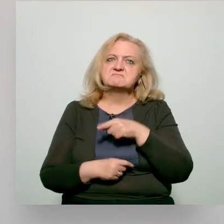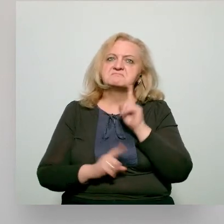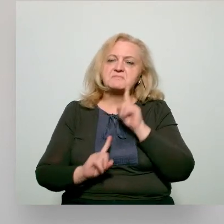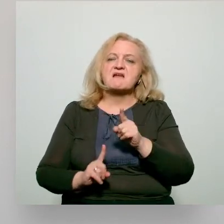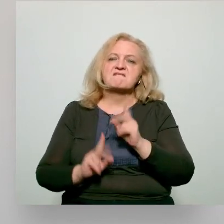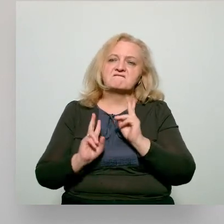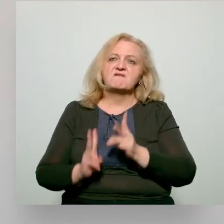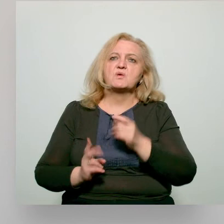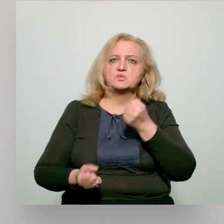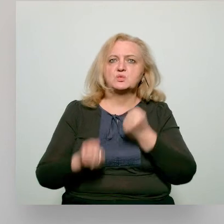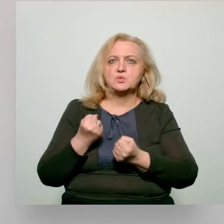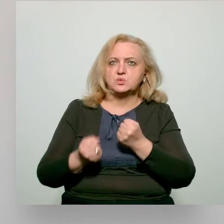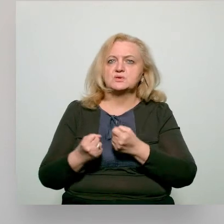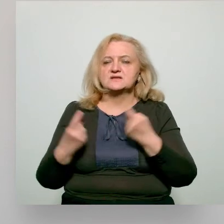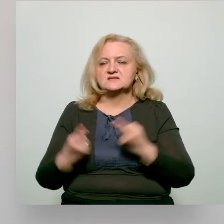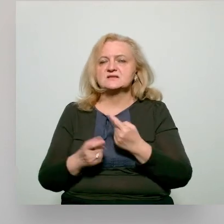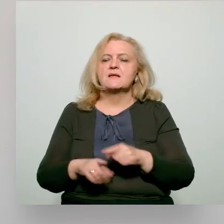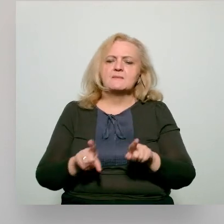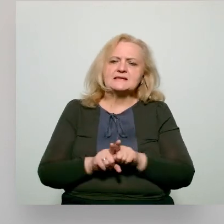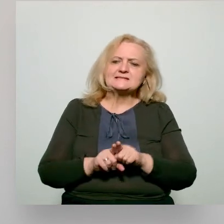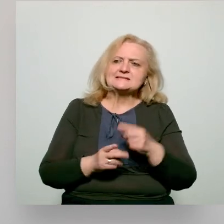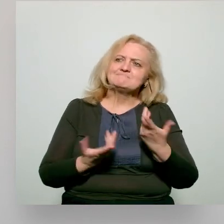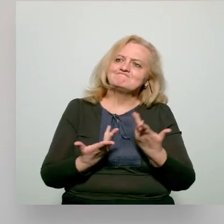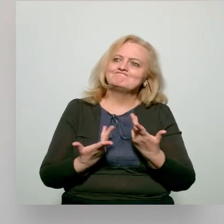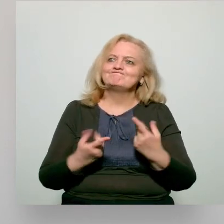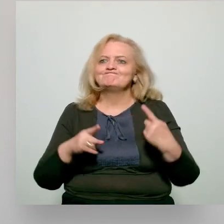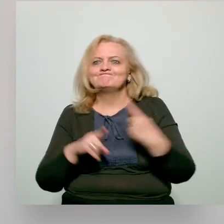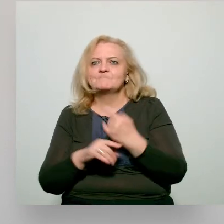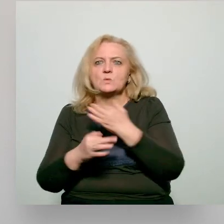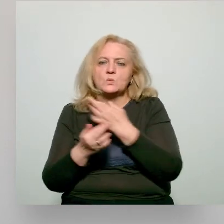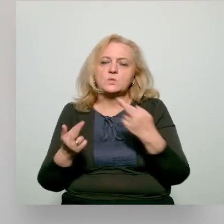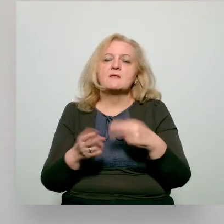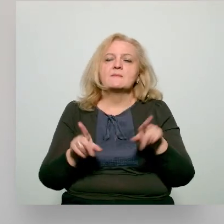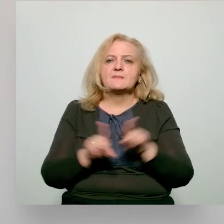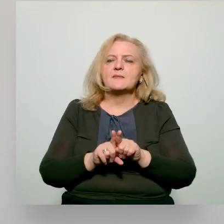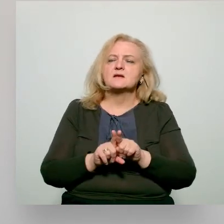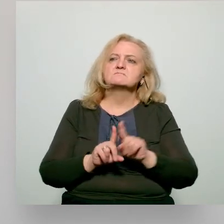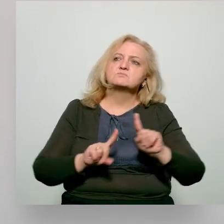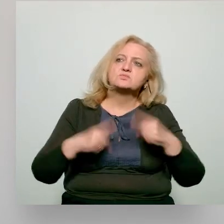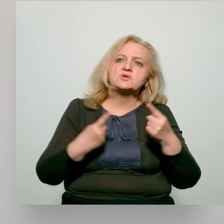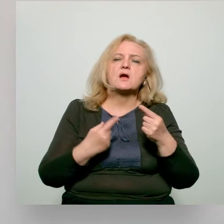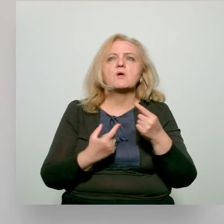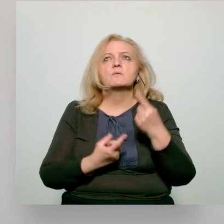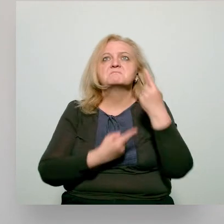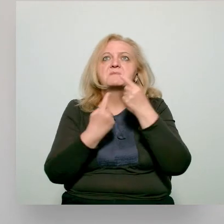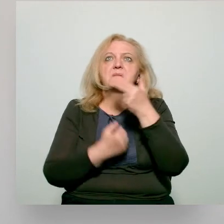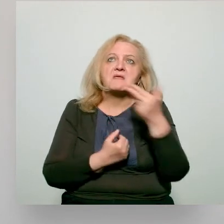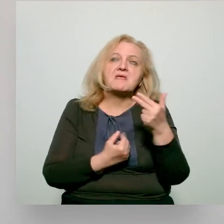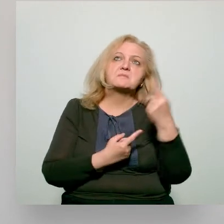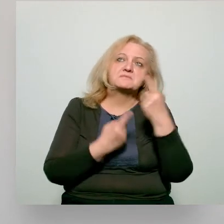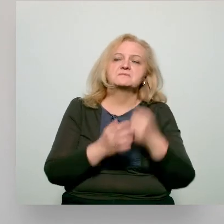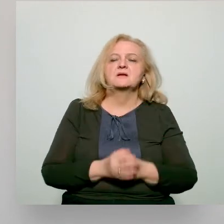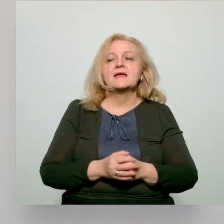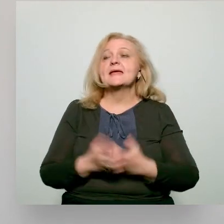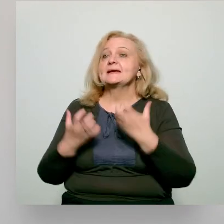jakieś przeciwności w tej sytuacji i jednocześnie przekonać, jeśli chodzi o pewne myśli, pewne stwierdzenie. Mm-hmm. Chciałem